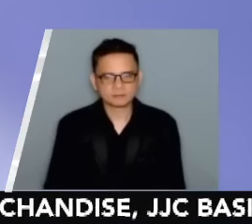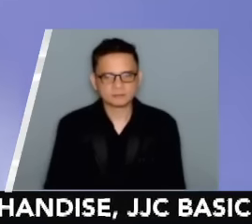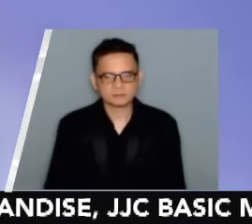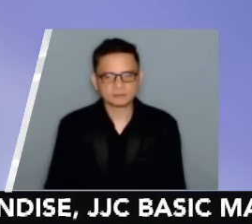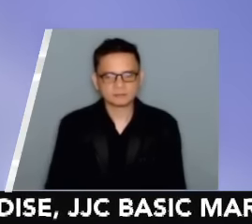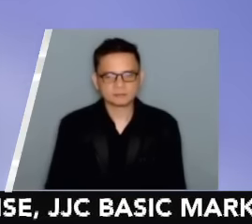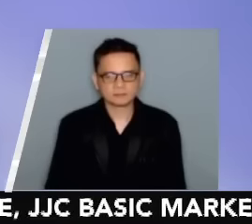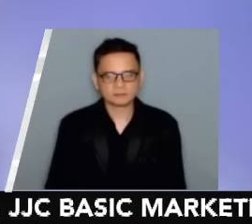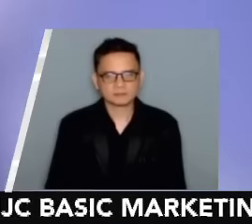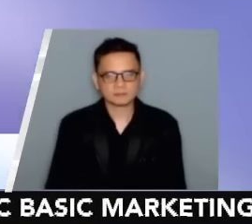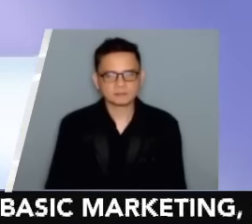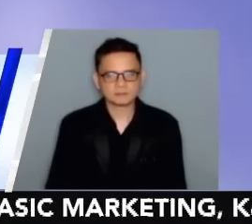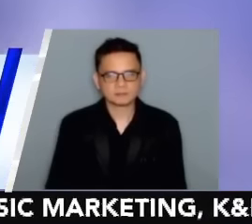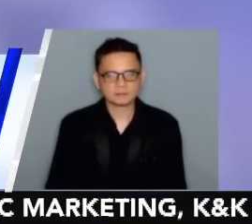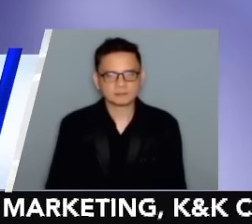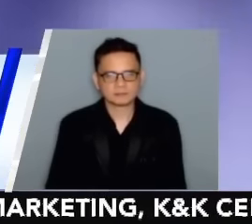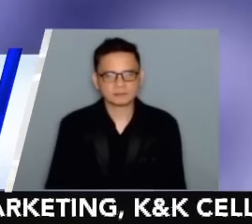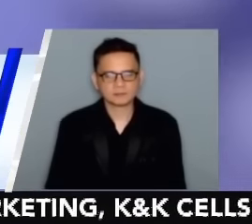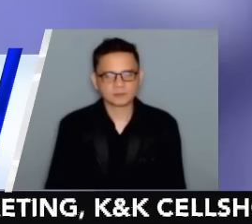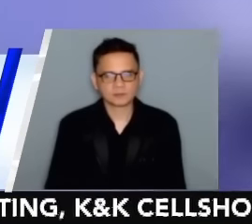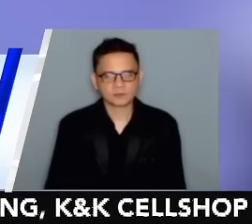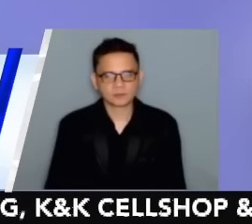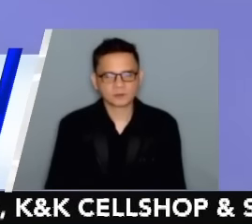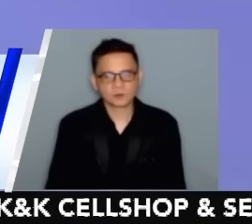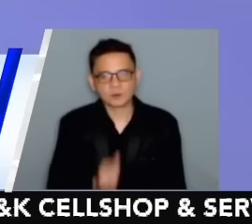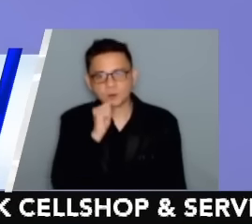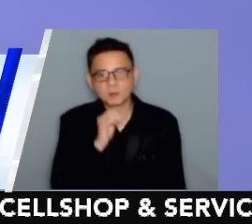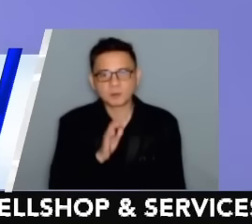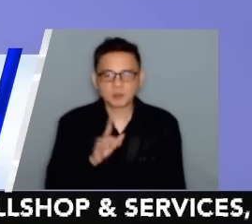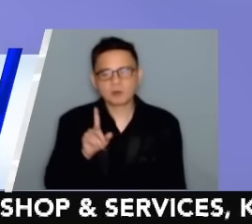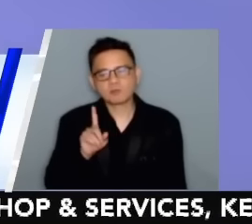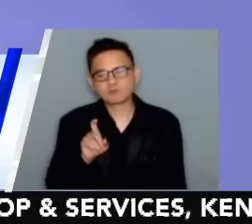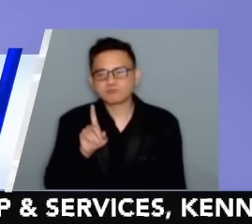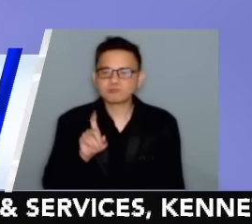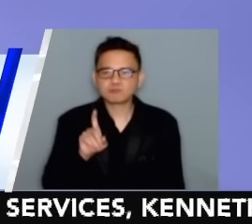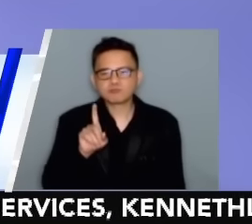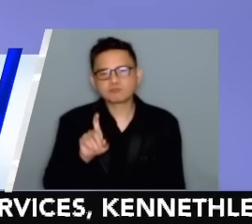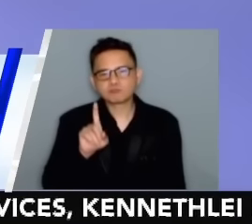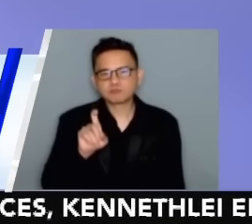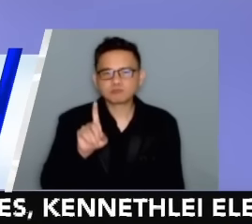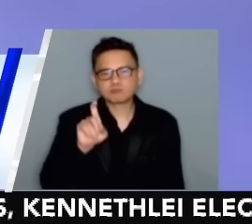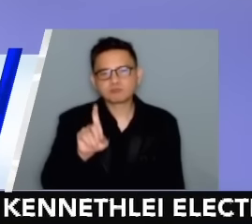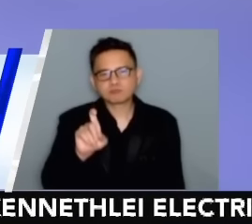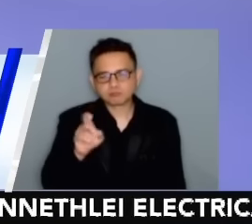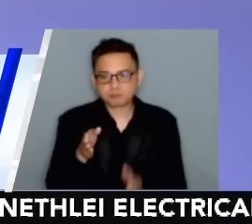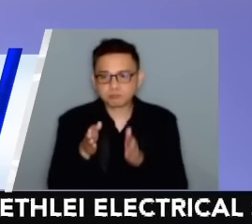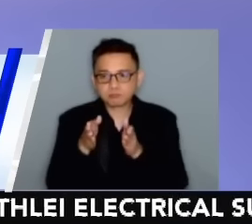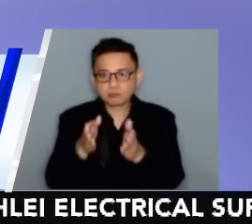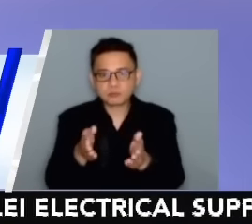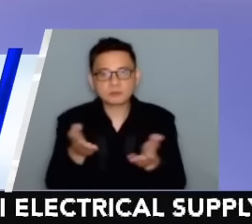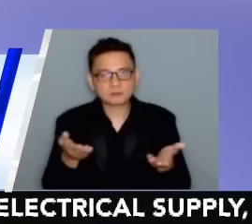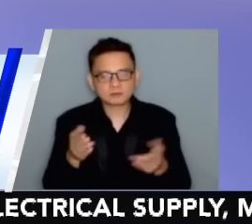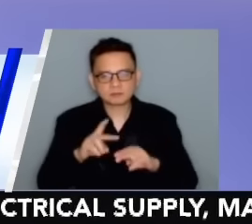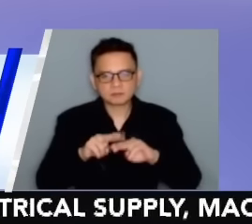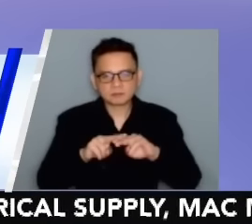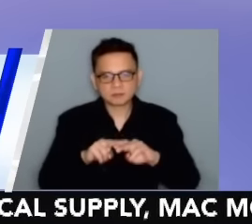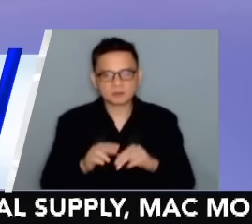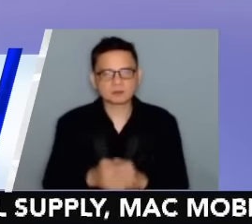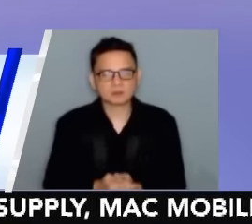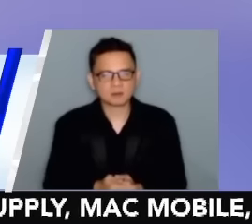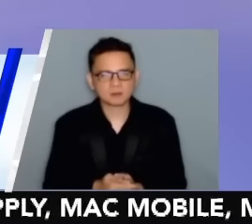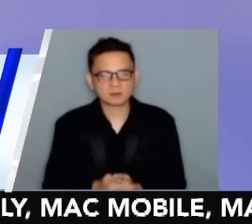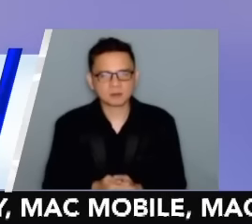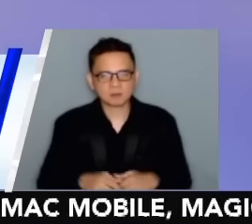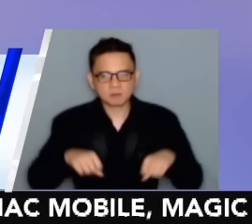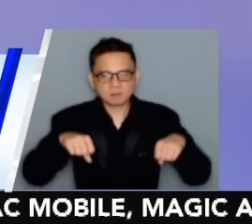TV tumatawid ang isang babae malapit sa pedestrian Lane sa Mangaldan Pangasinan na masalpok siya ng isang motorsiklo